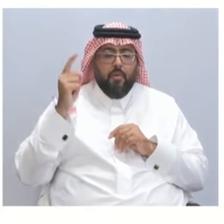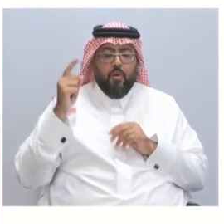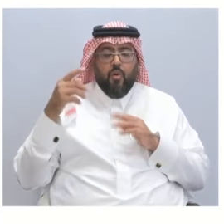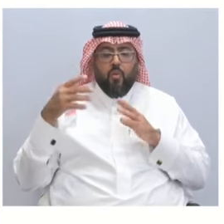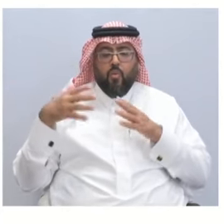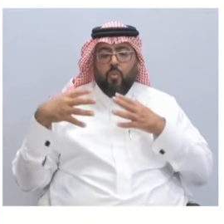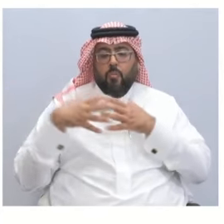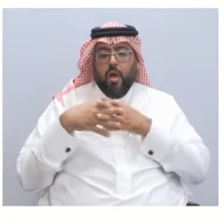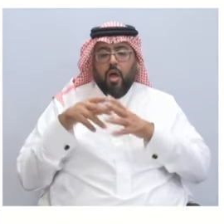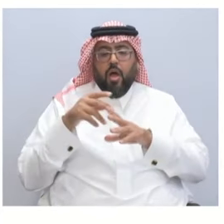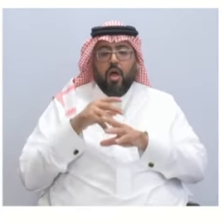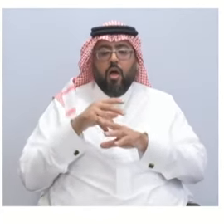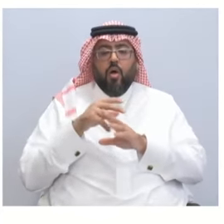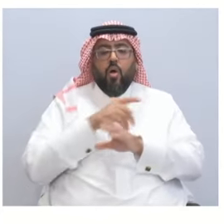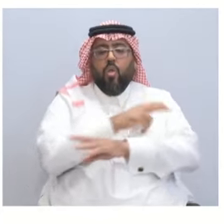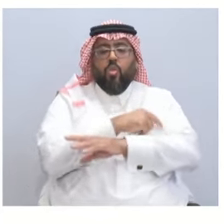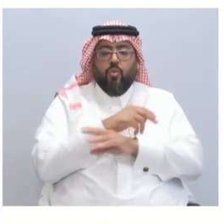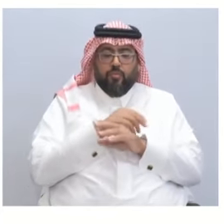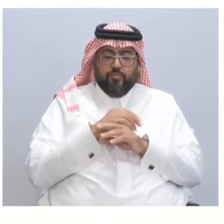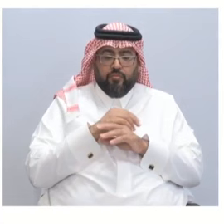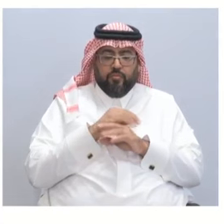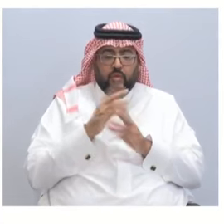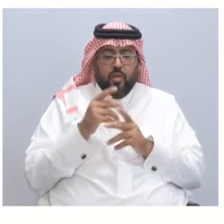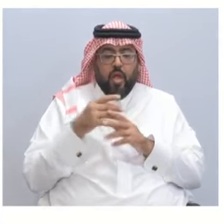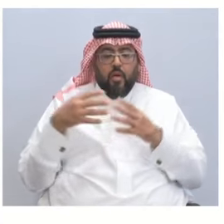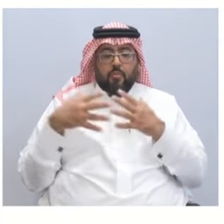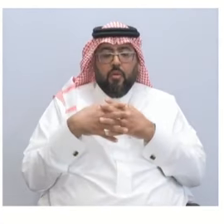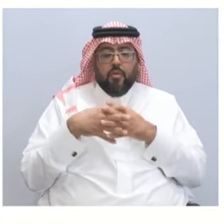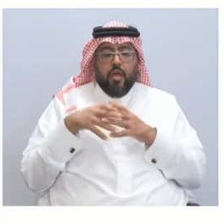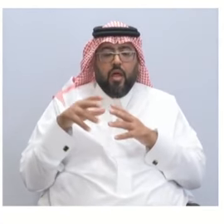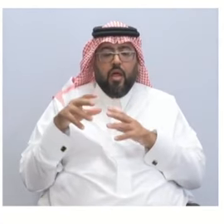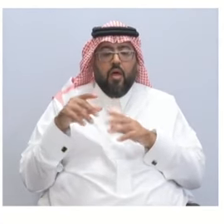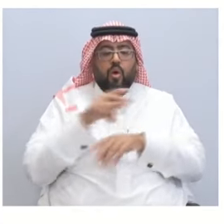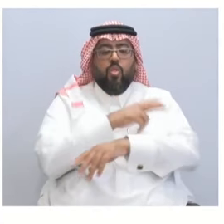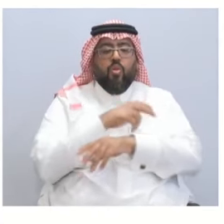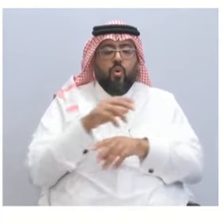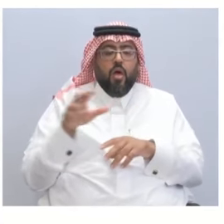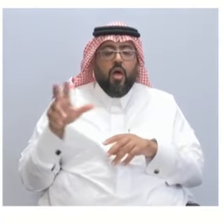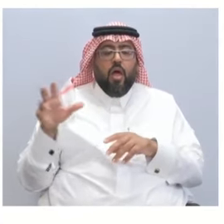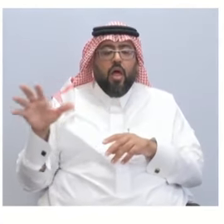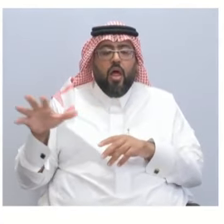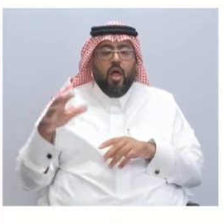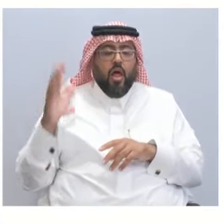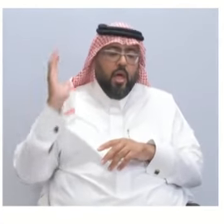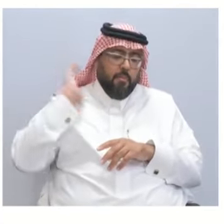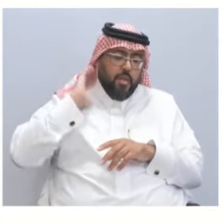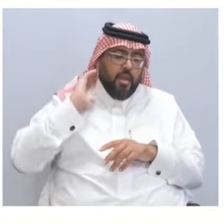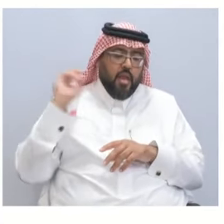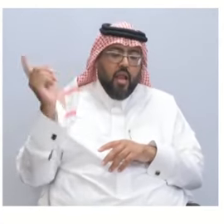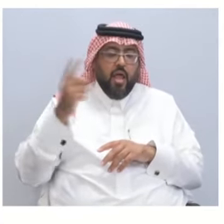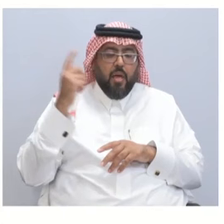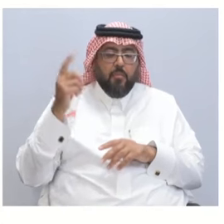اعضاء الامانه العامه لمجلس التعاون الامين العام والامناء